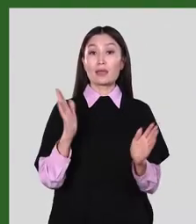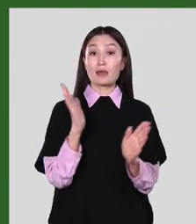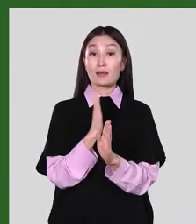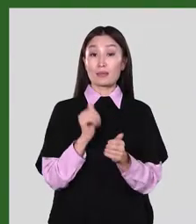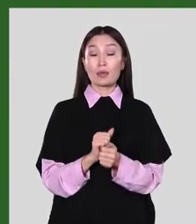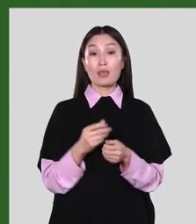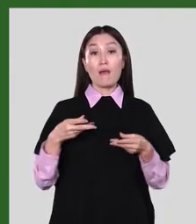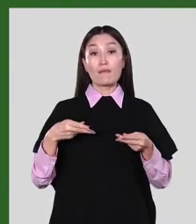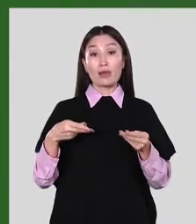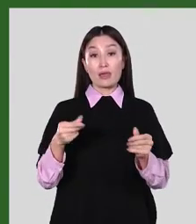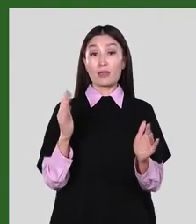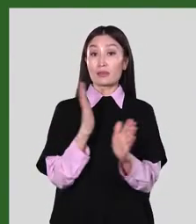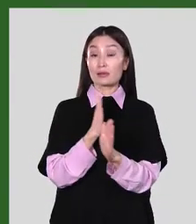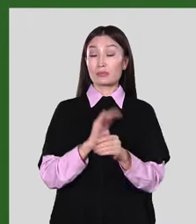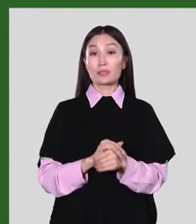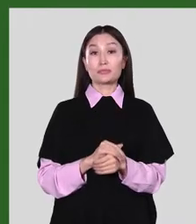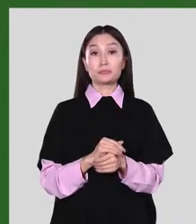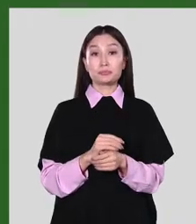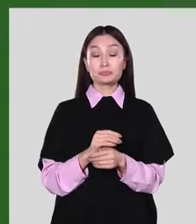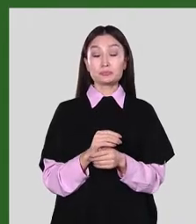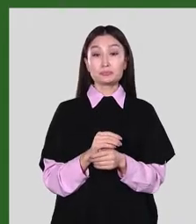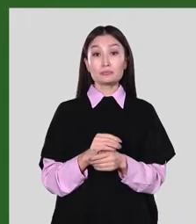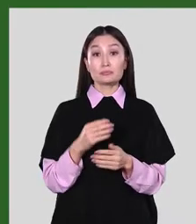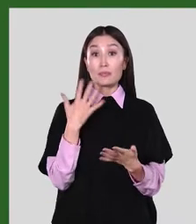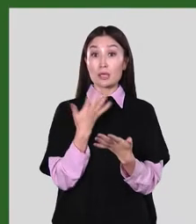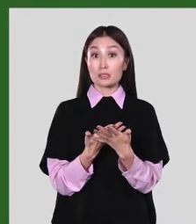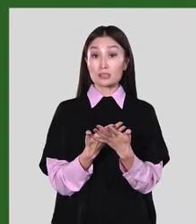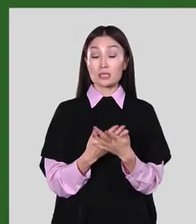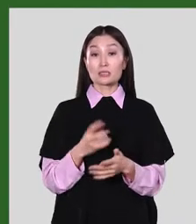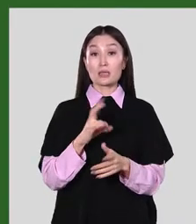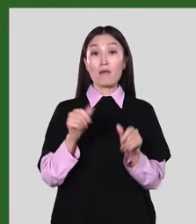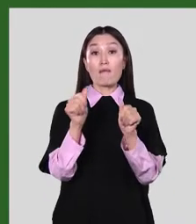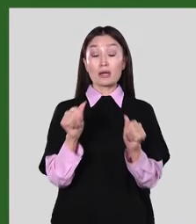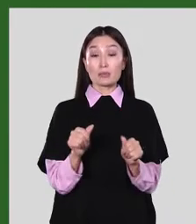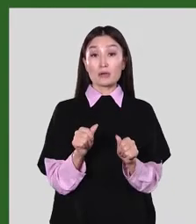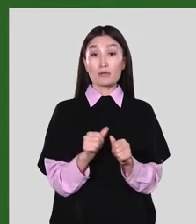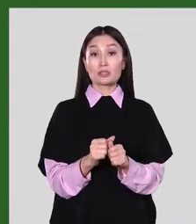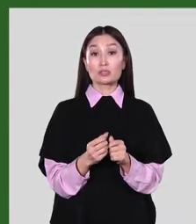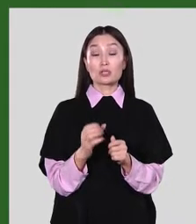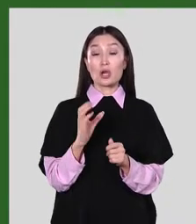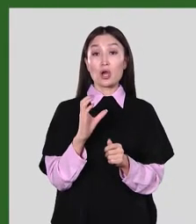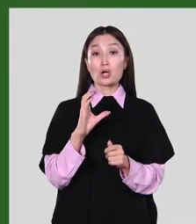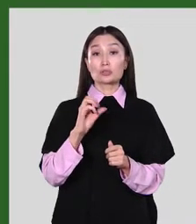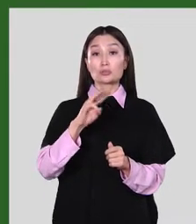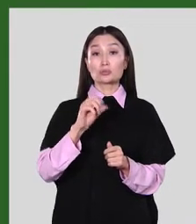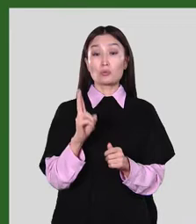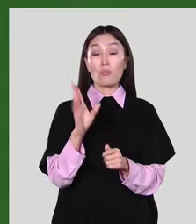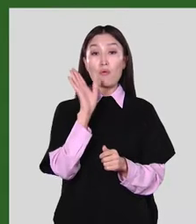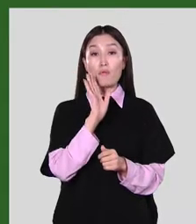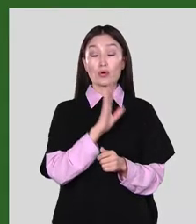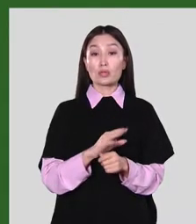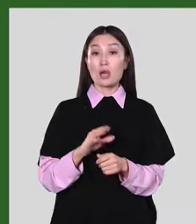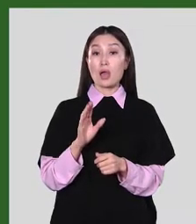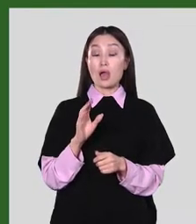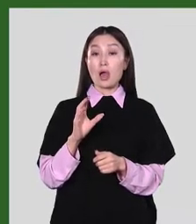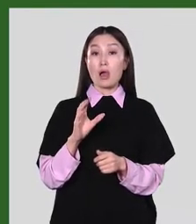влияние климата непосредственно отражается на формирование стока вод речной